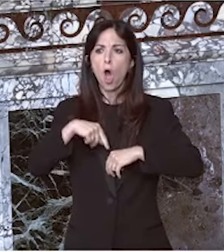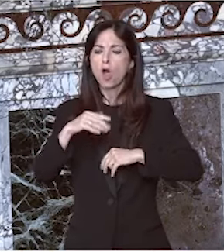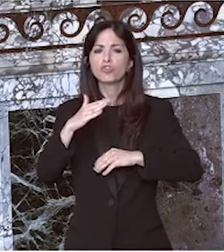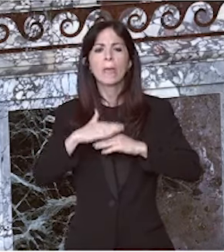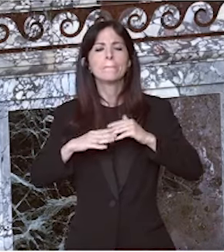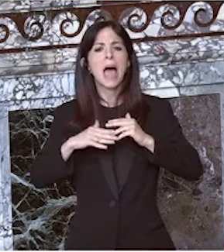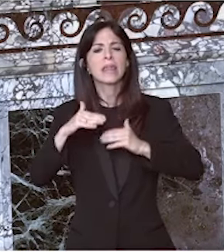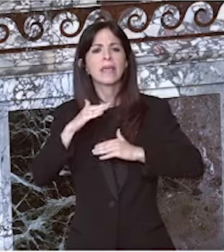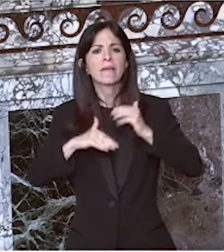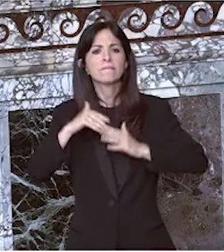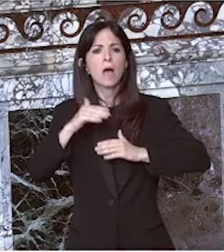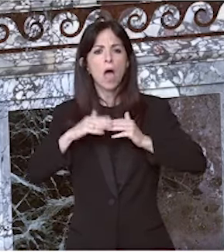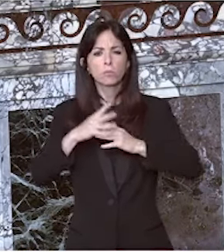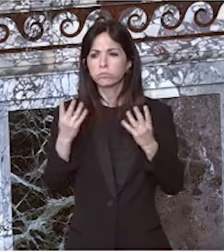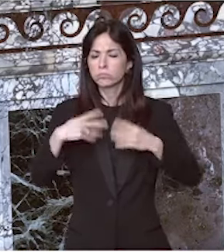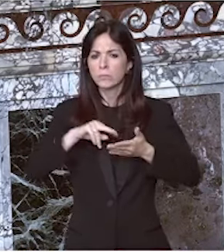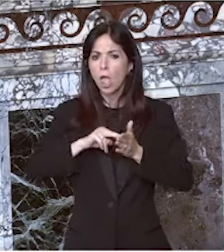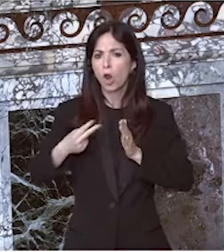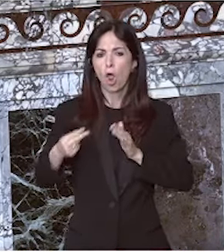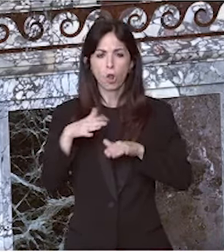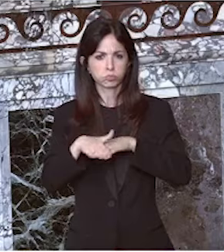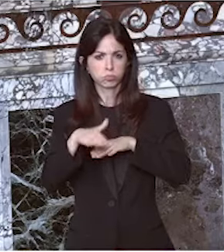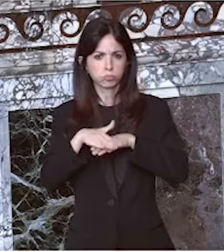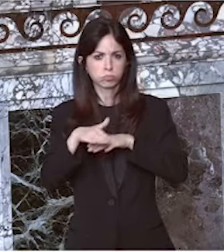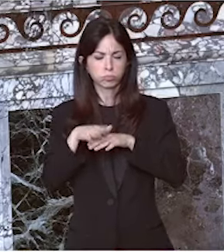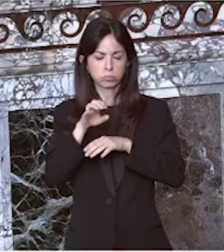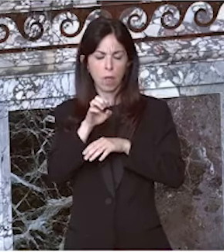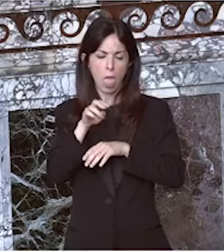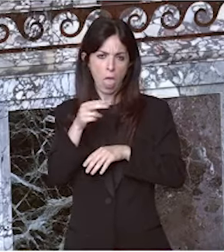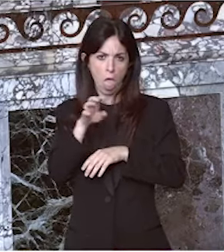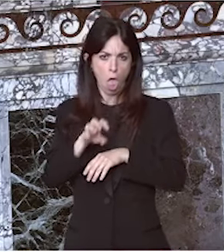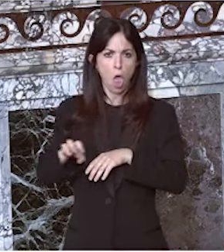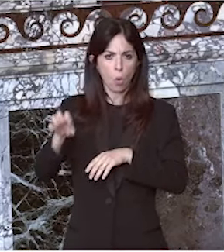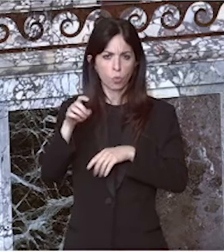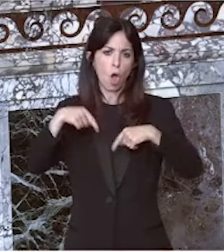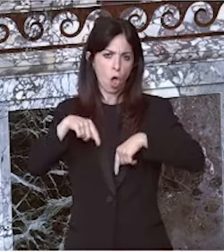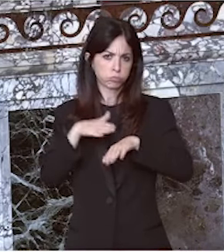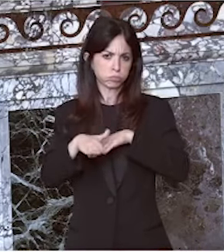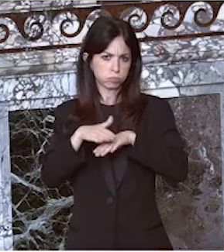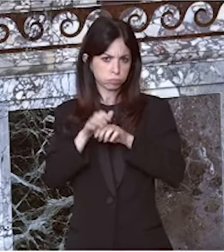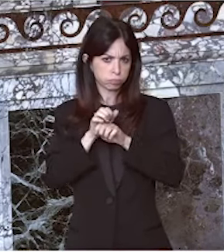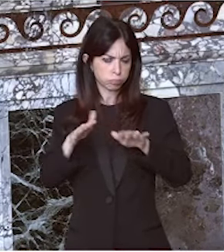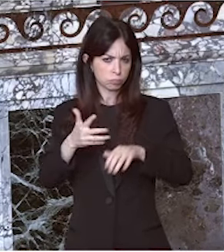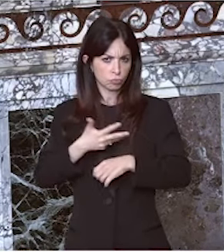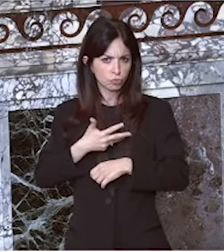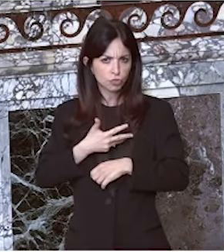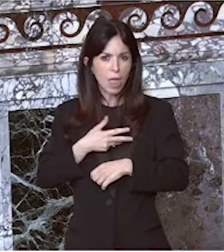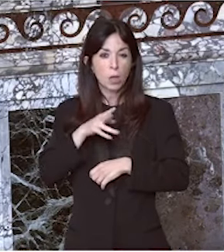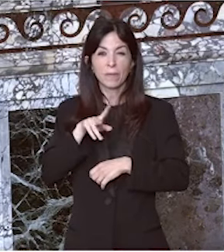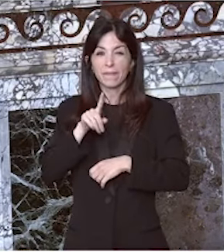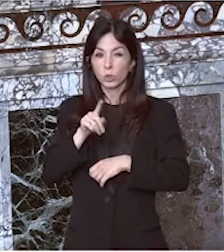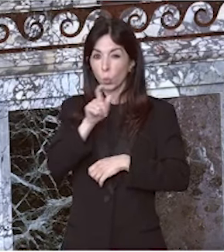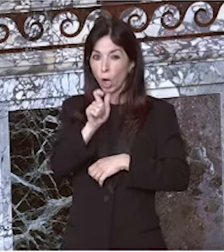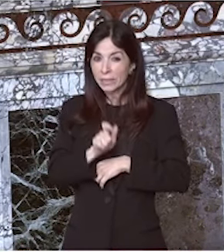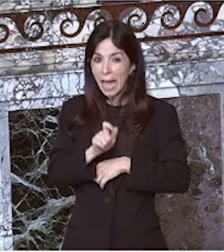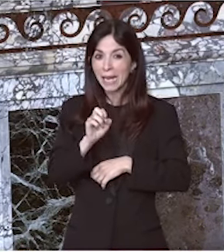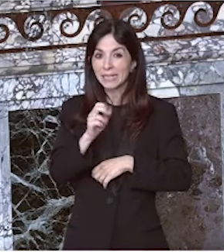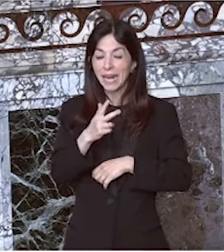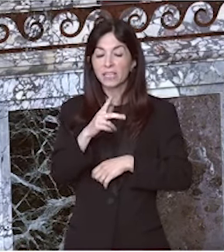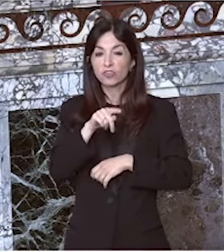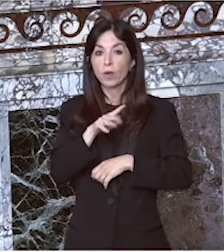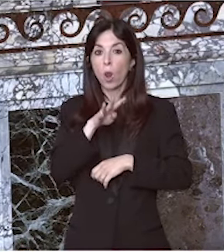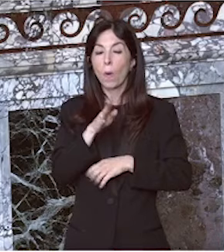più automatizzata tra le principali economie dell'area dell'euro. Nel 2021 in Italia vi erano 13,4